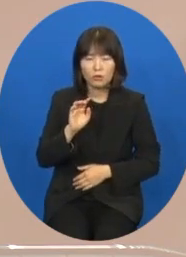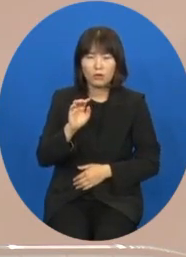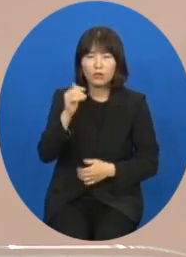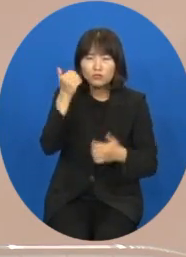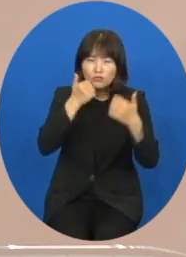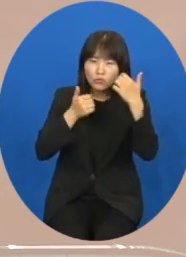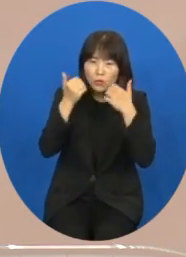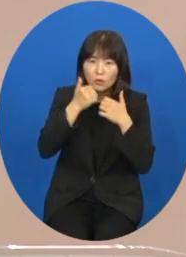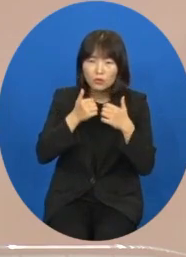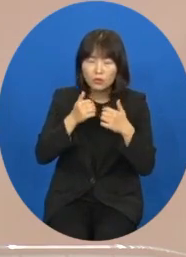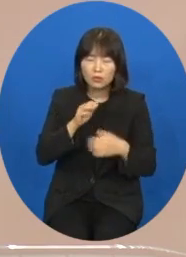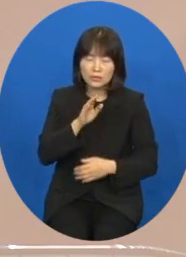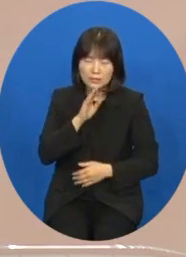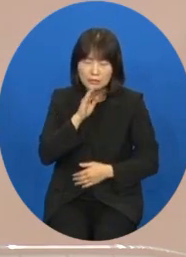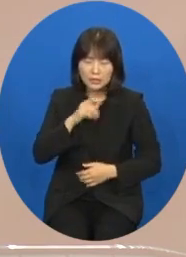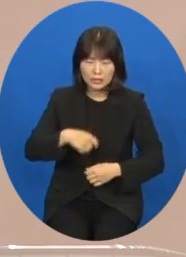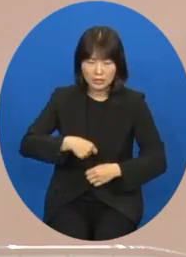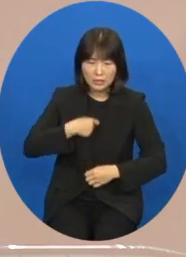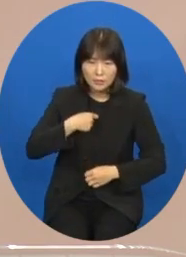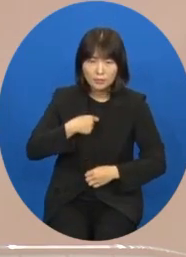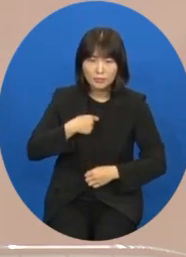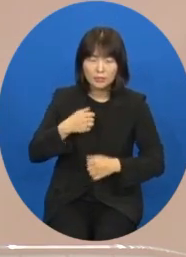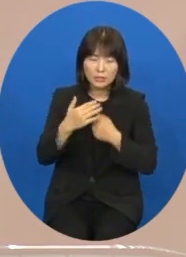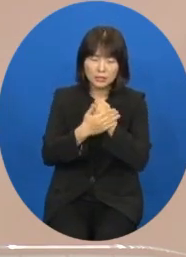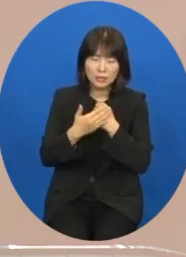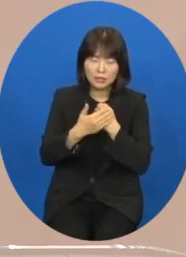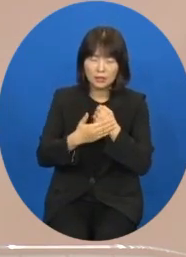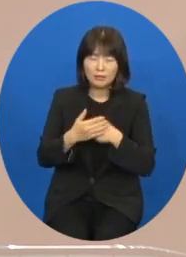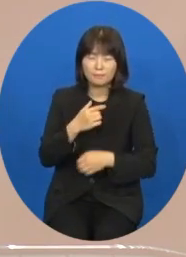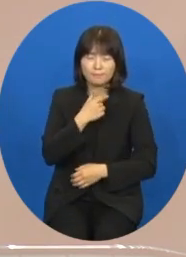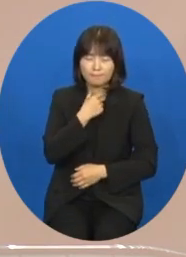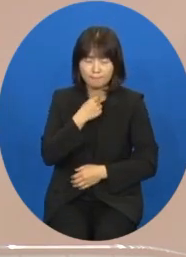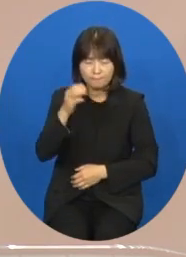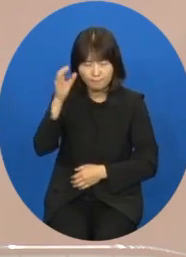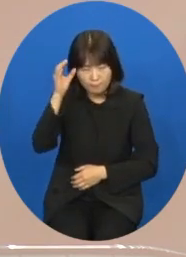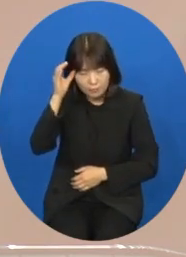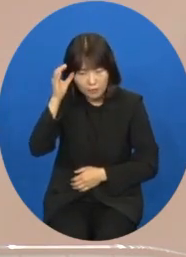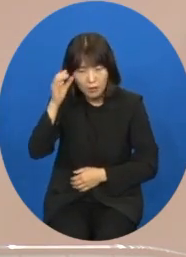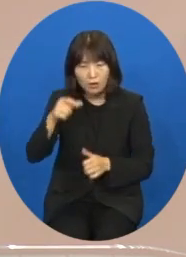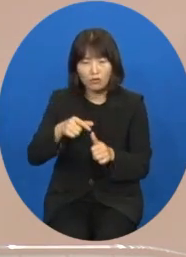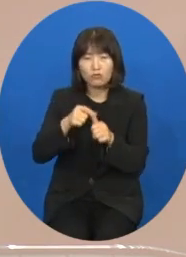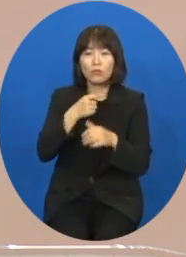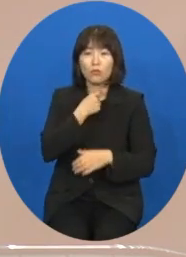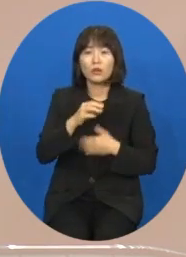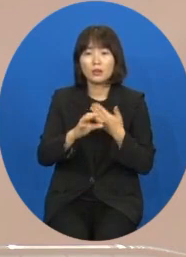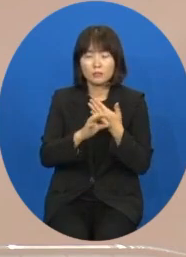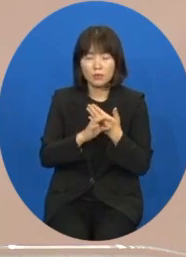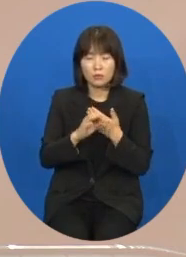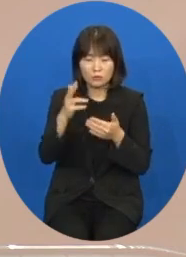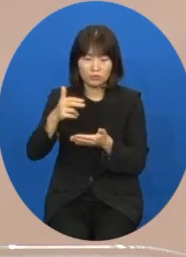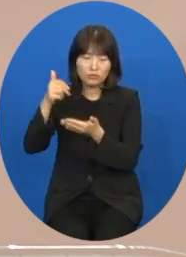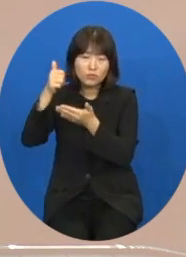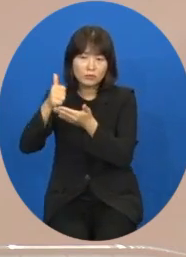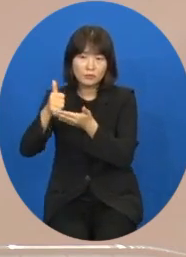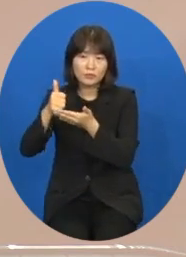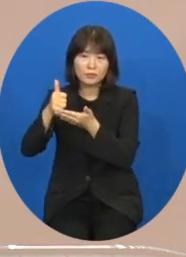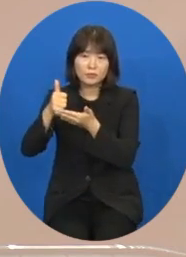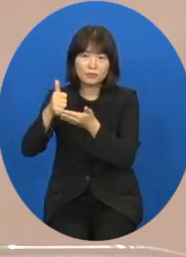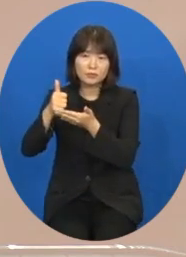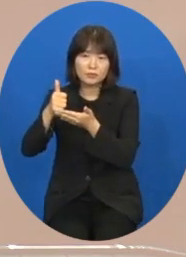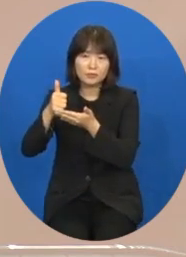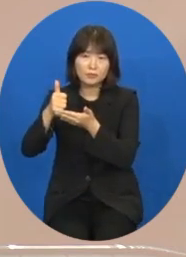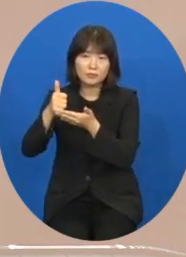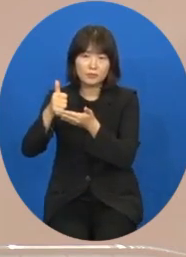그가 진심으로 은혜를 갈망하고 구원을 원하면 주님은 그의